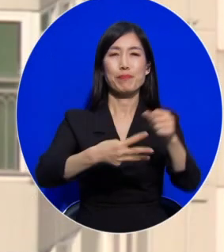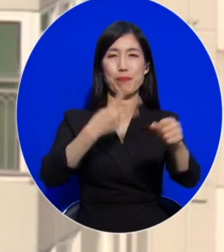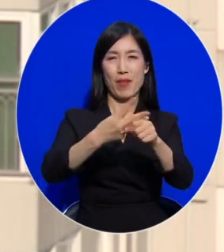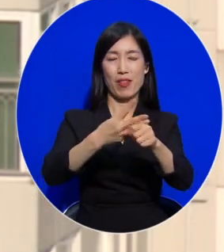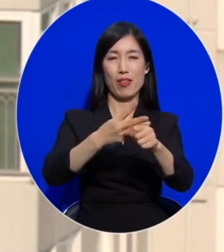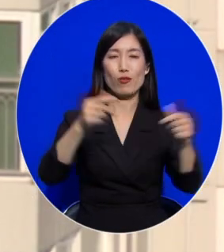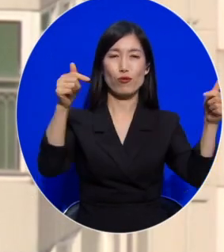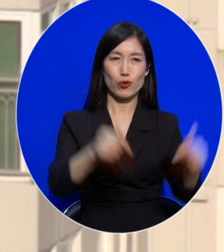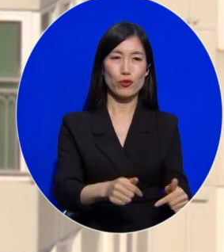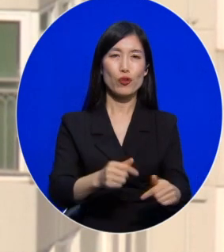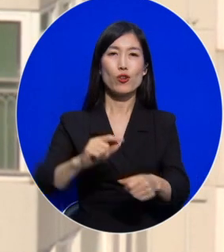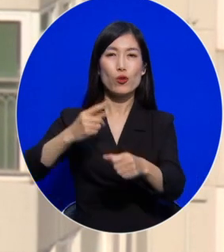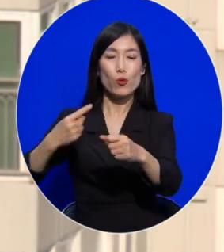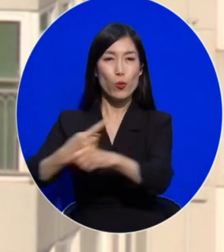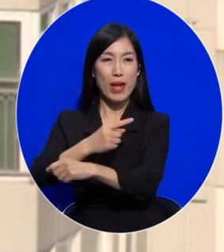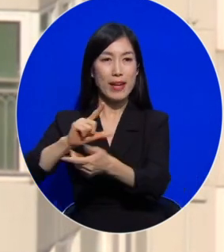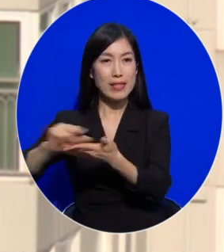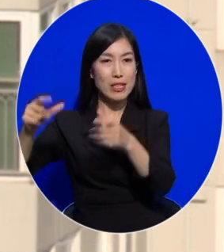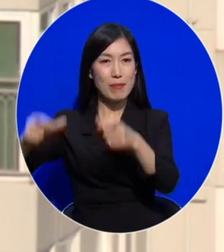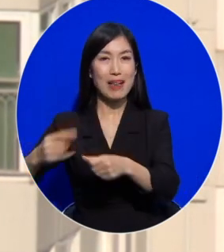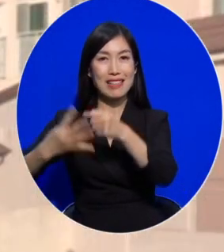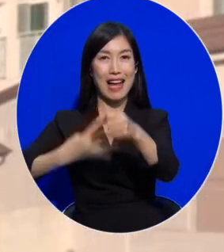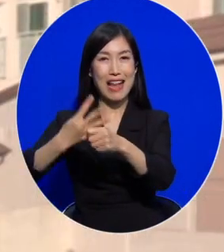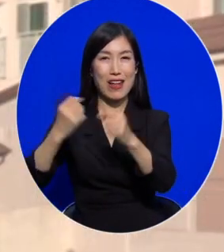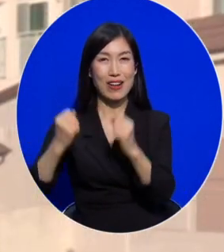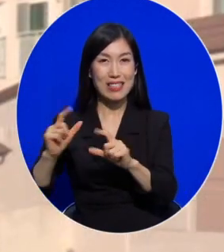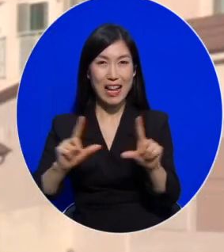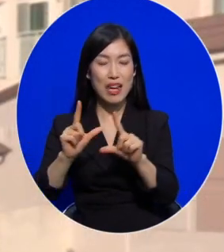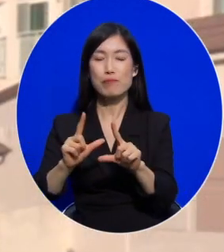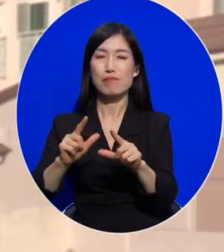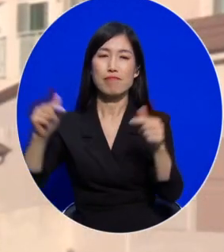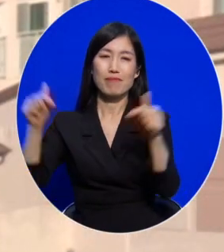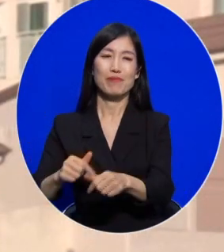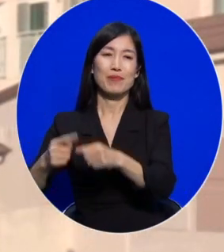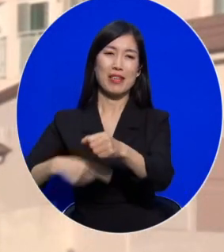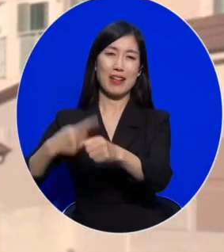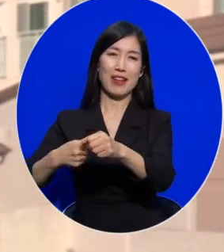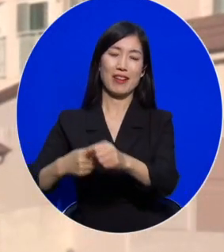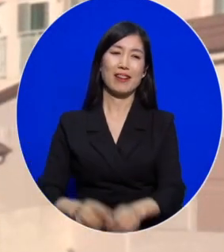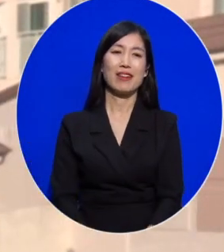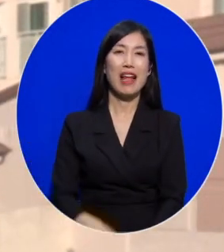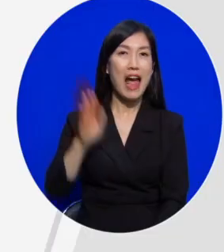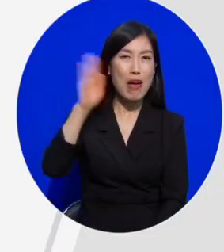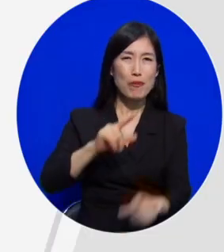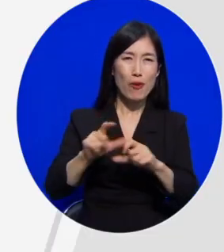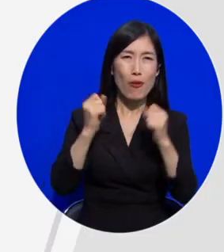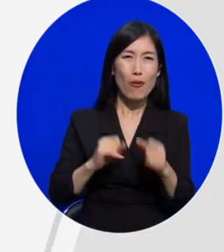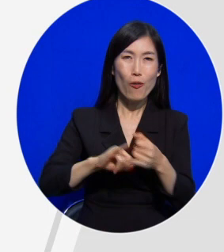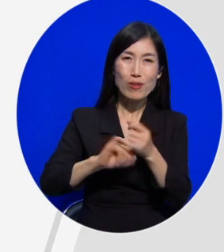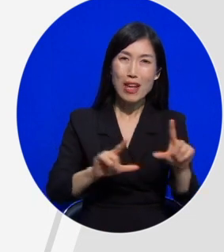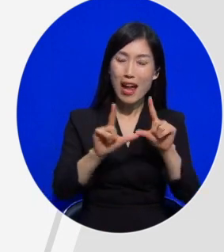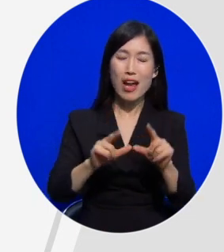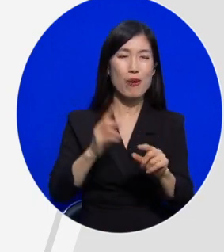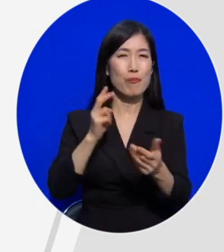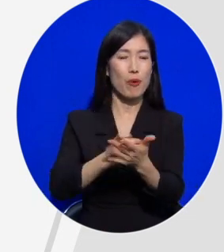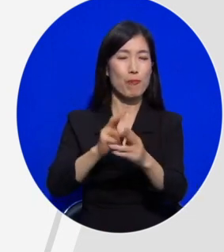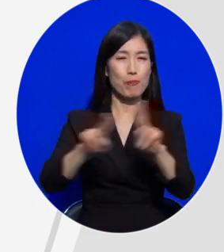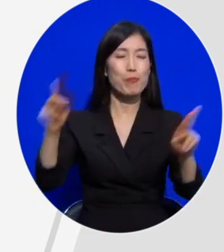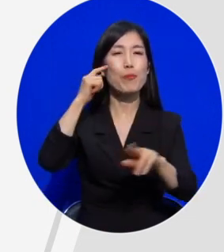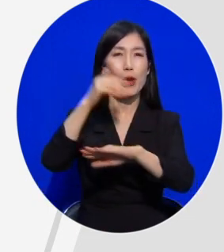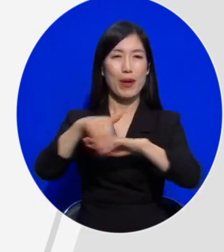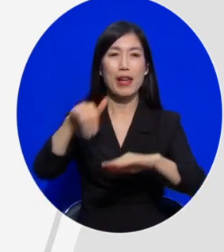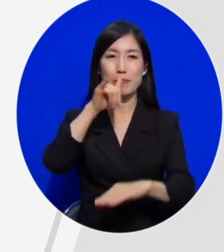줄이고 향후 수도권의 분양가 상한제 주택에 적용되는 실거주 의무도 없애 계획입니다 대출규제 완화도